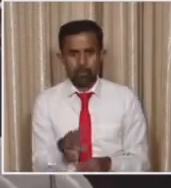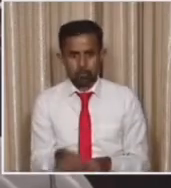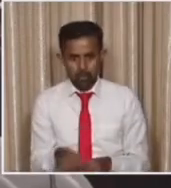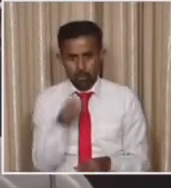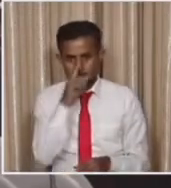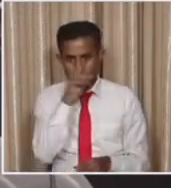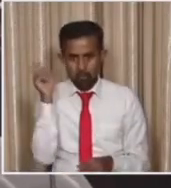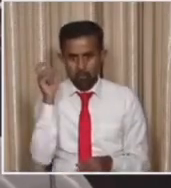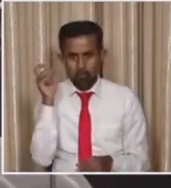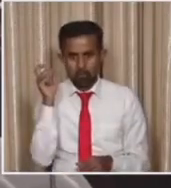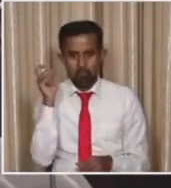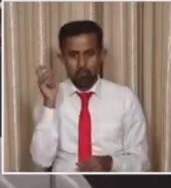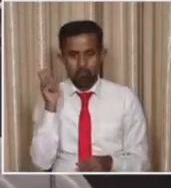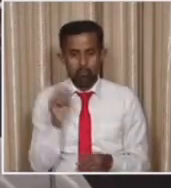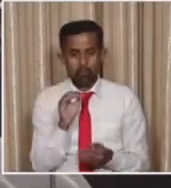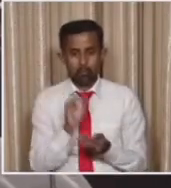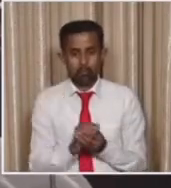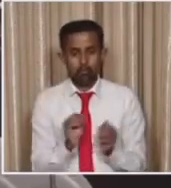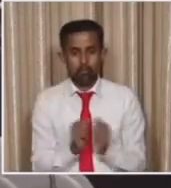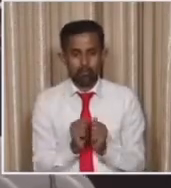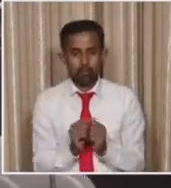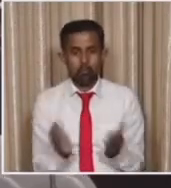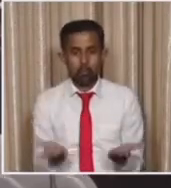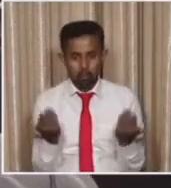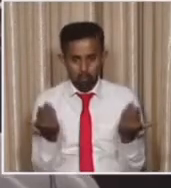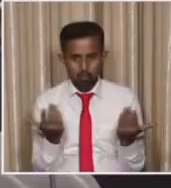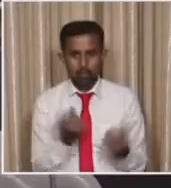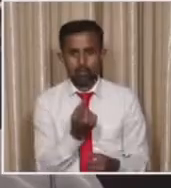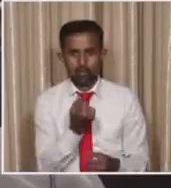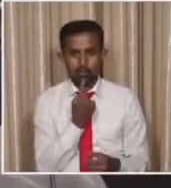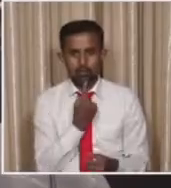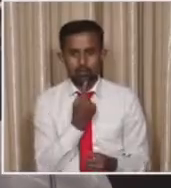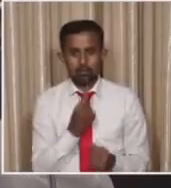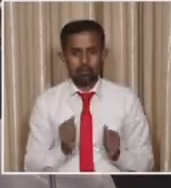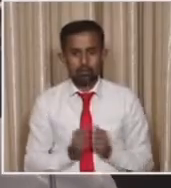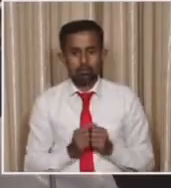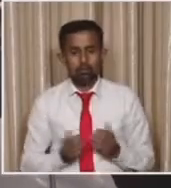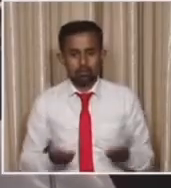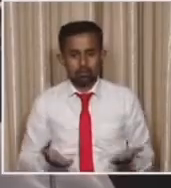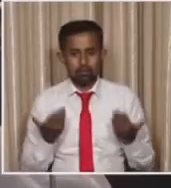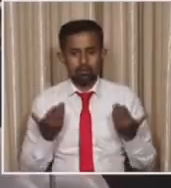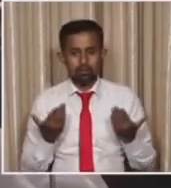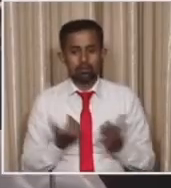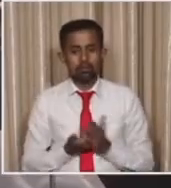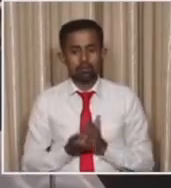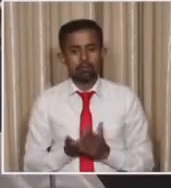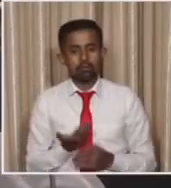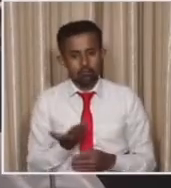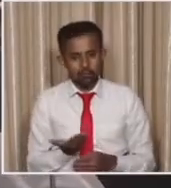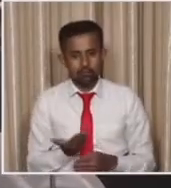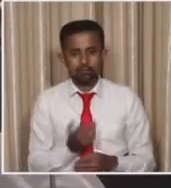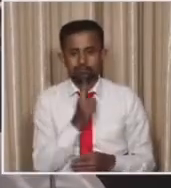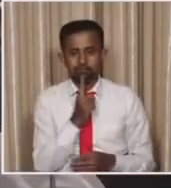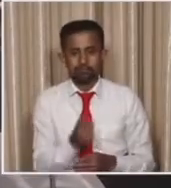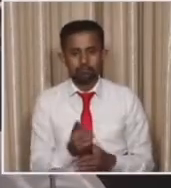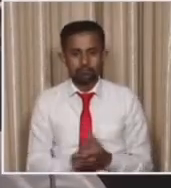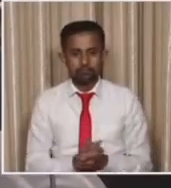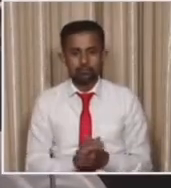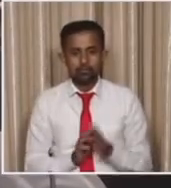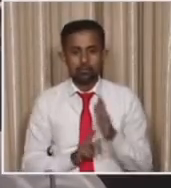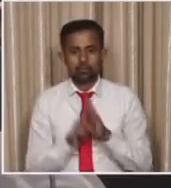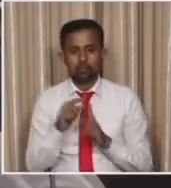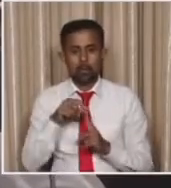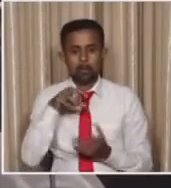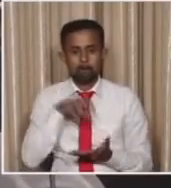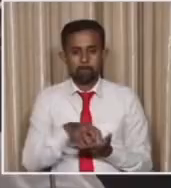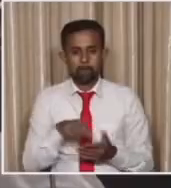di sanrakshana katayutu arambha karanawa kiyala eka nisa e katayutu arambha karanna kiyana gauruniya illimat obathumata karanawa uture palate